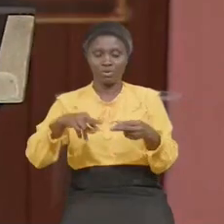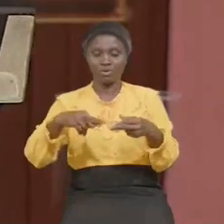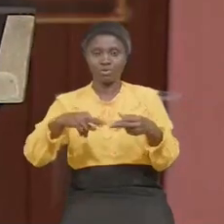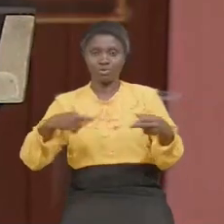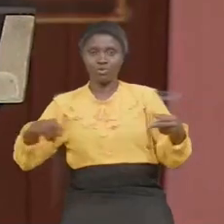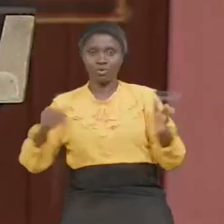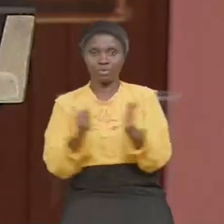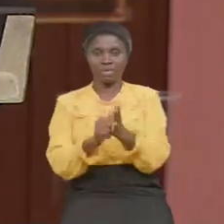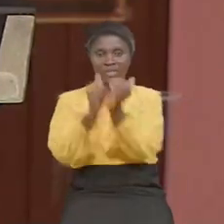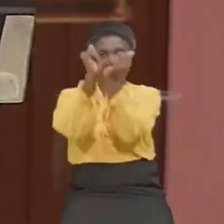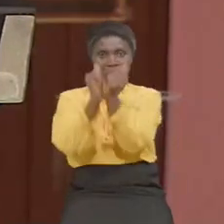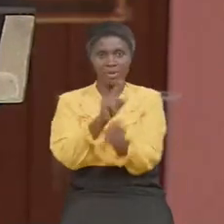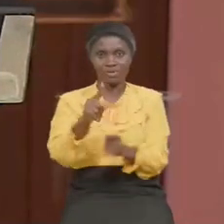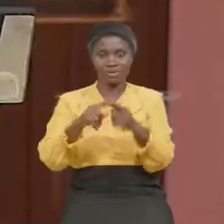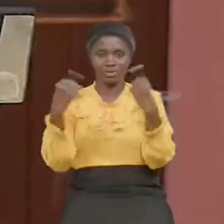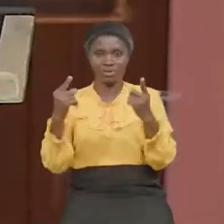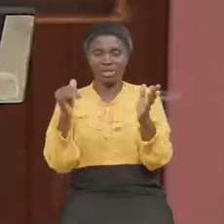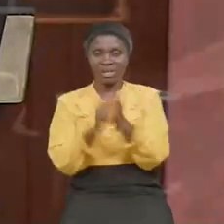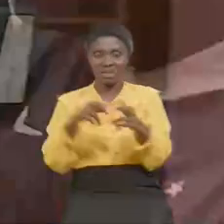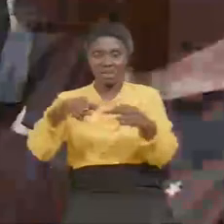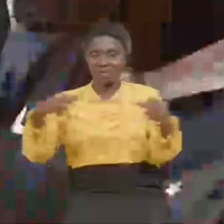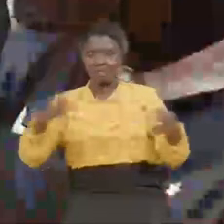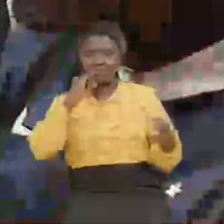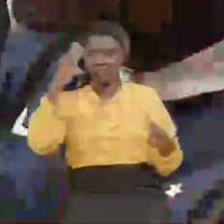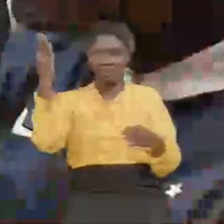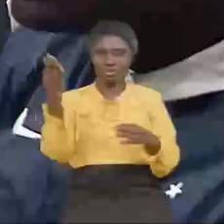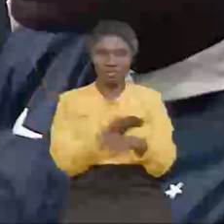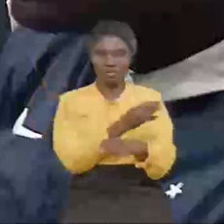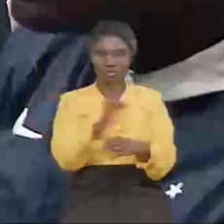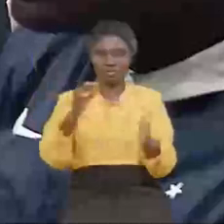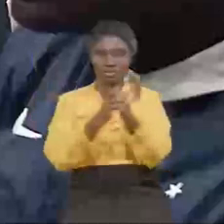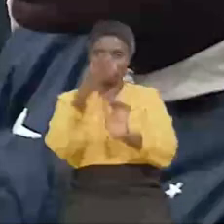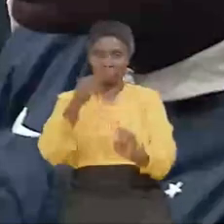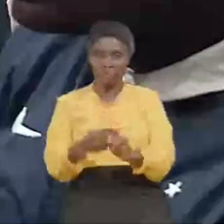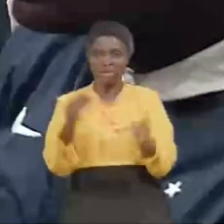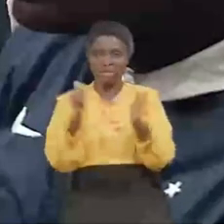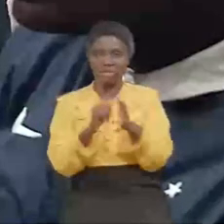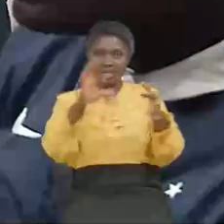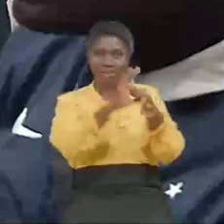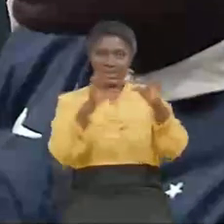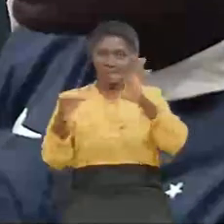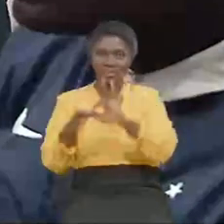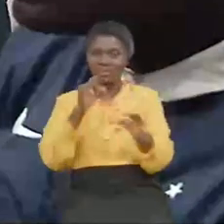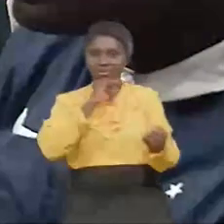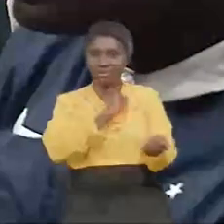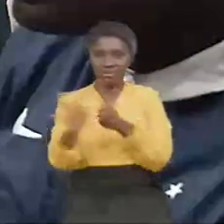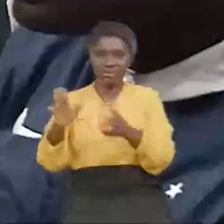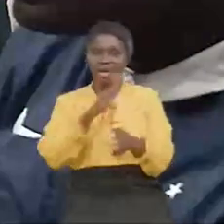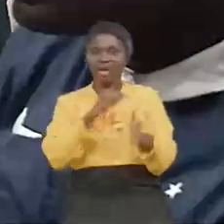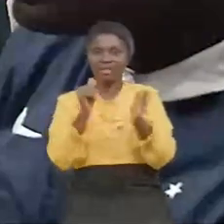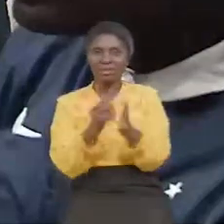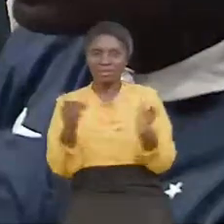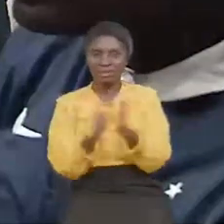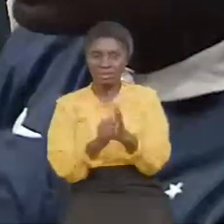Cette chaîne est brisée. Et cette chose qui te connectait à ta vie passée, cette